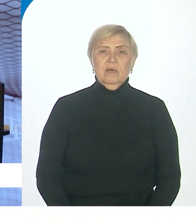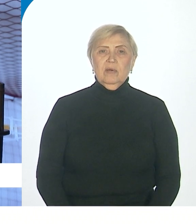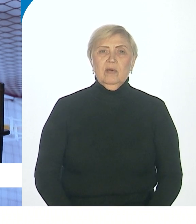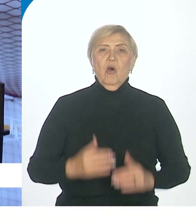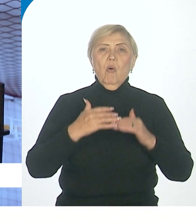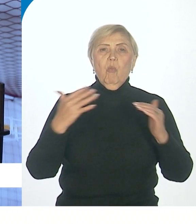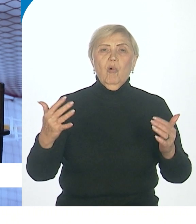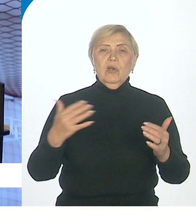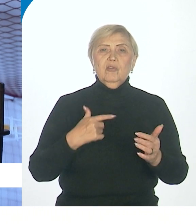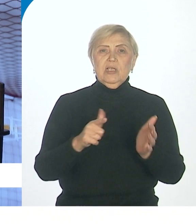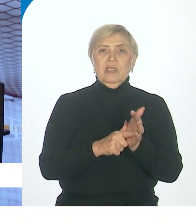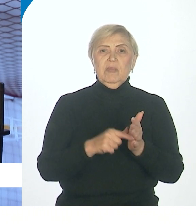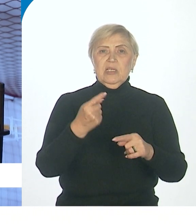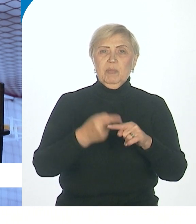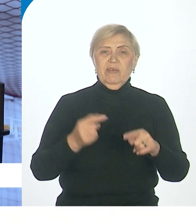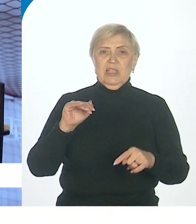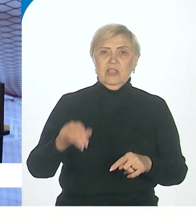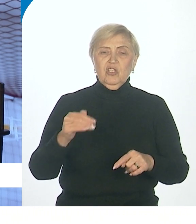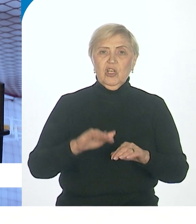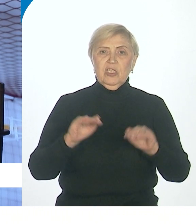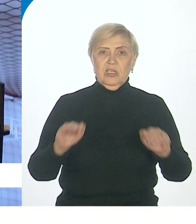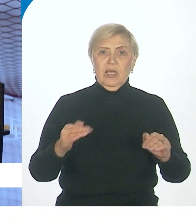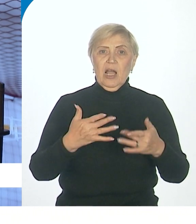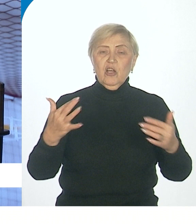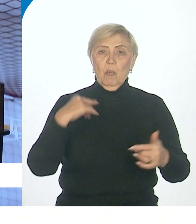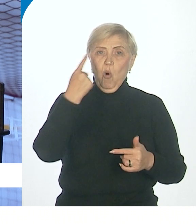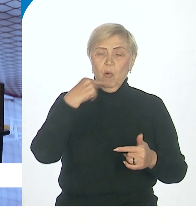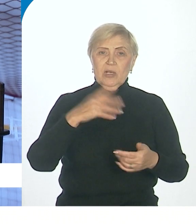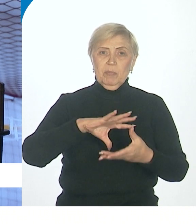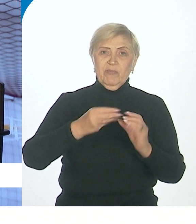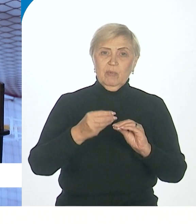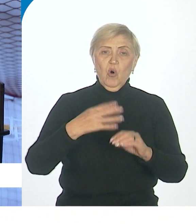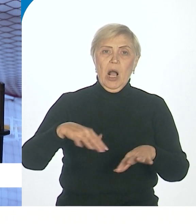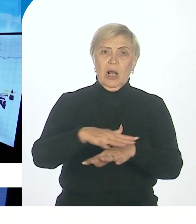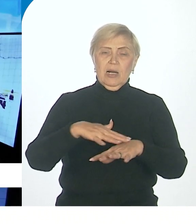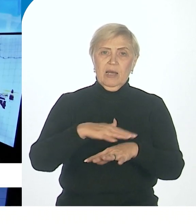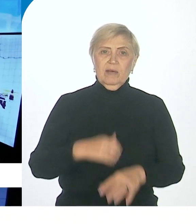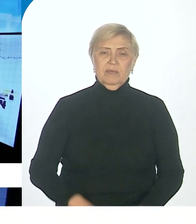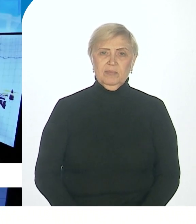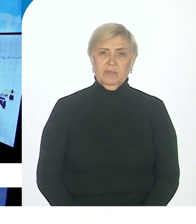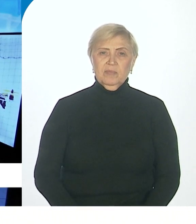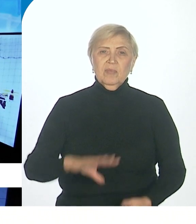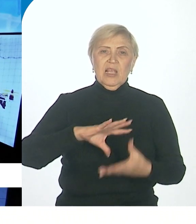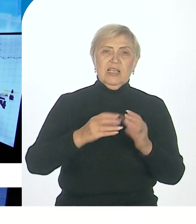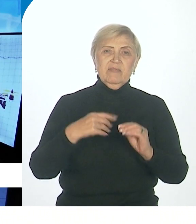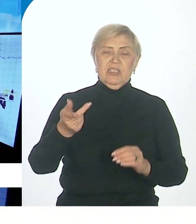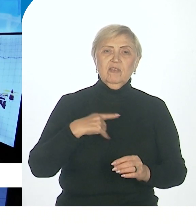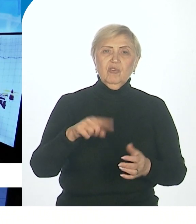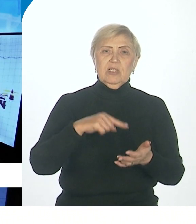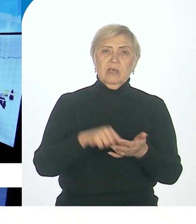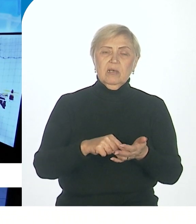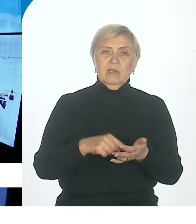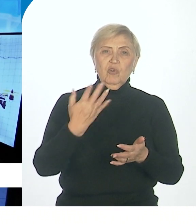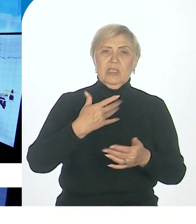более 7,5 тысяч детей. Каким образом? По всему краю. По всему краю. Из всех муниципальных образований, даже Тукуро-Чумиканский